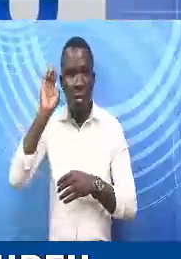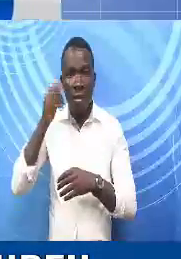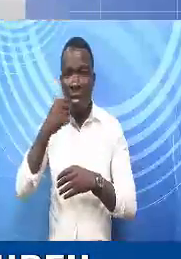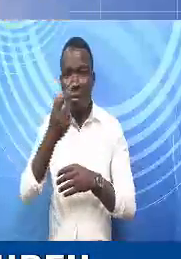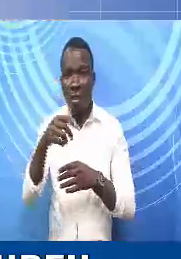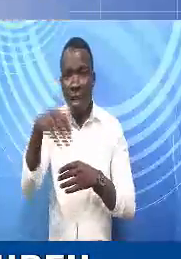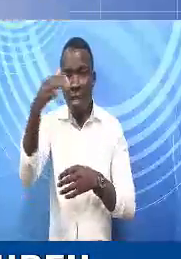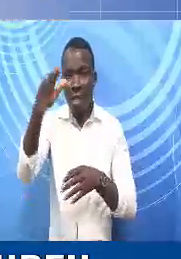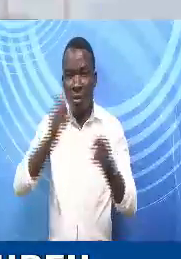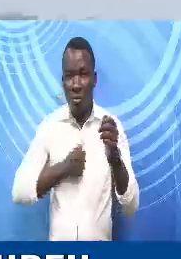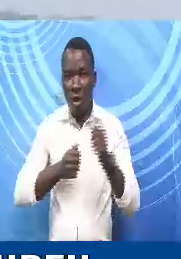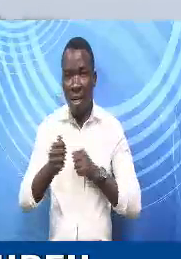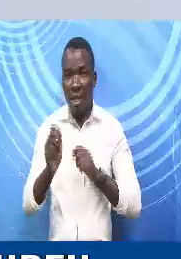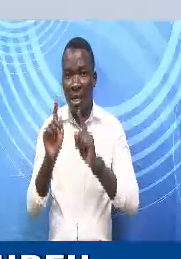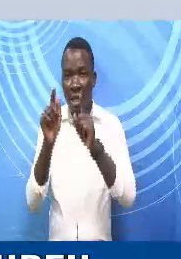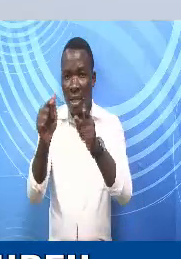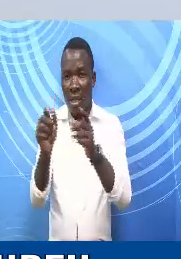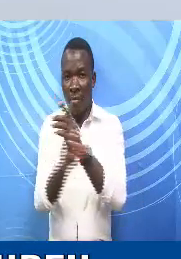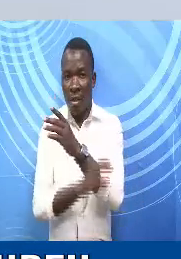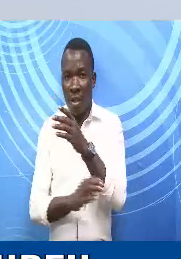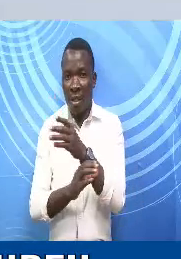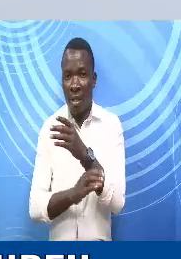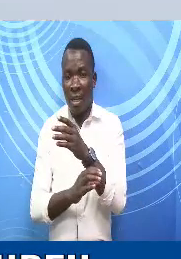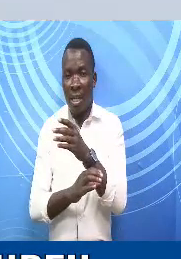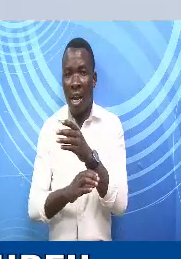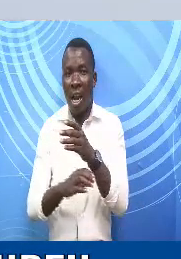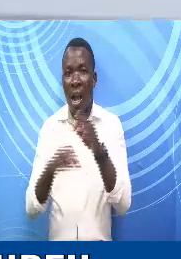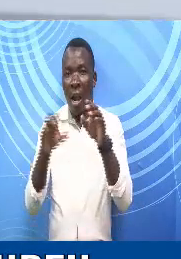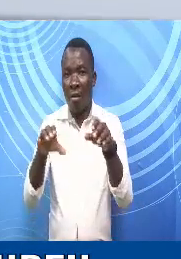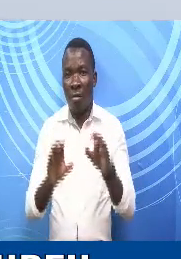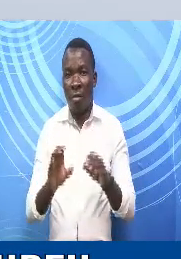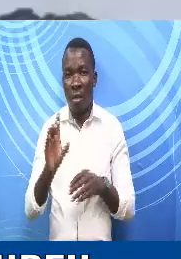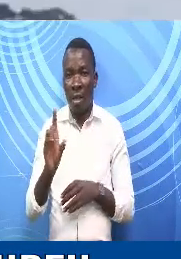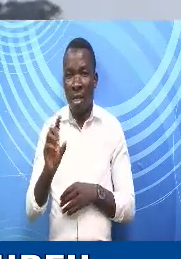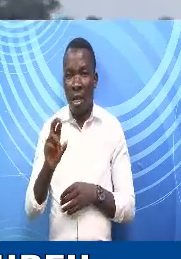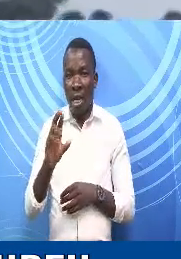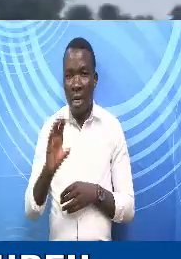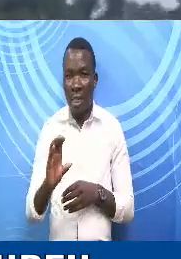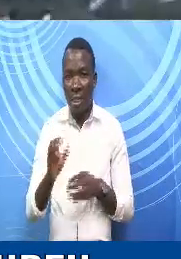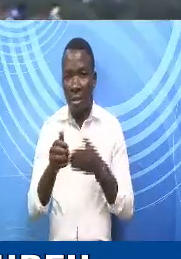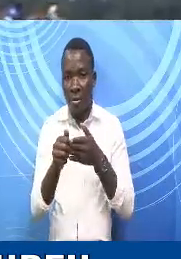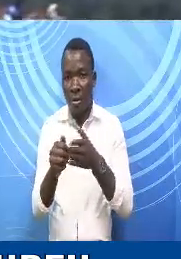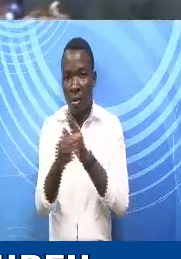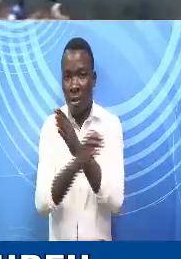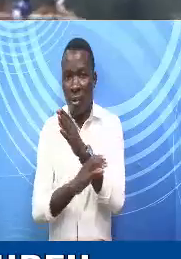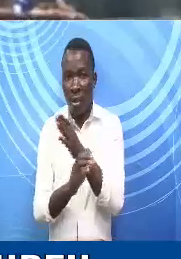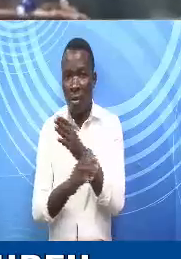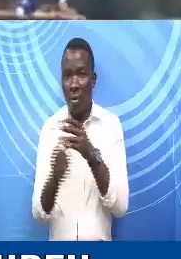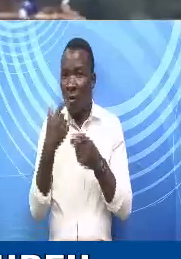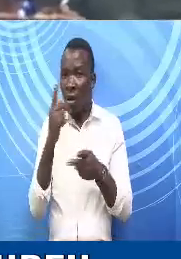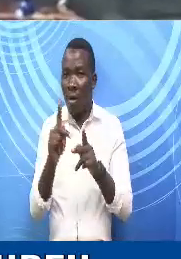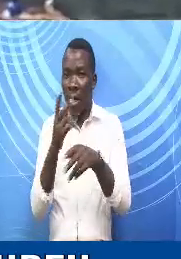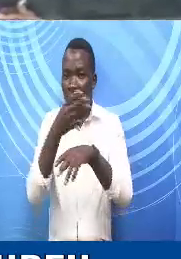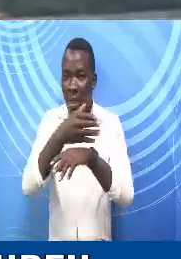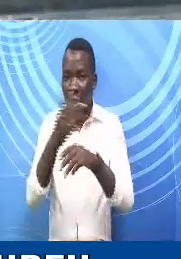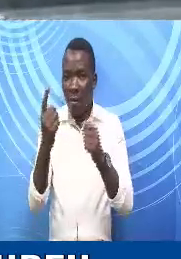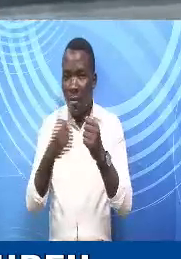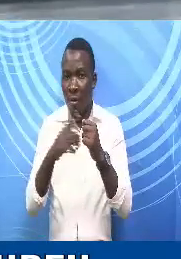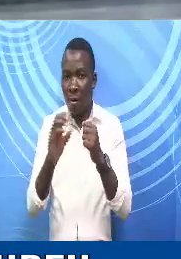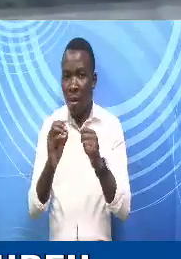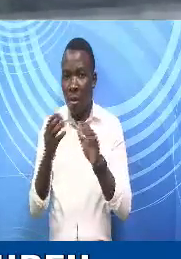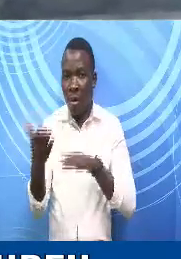avugwa hanze Rwanda, reka twirigeze muri Republika ya Demokarasi ya Kongo, aho ubuyobozi bw'igihugu buvuga ko abantu barenga 60